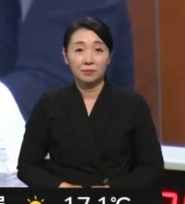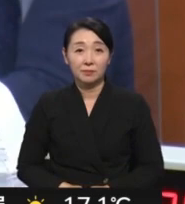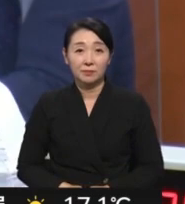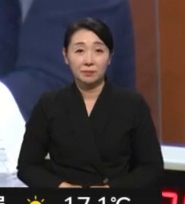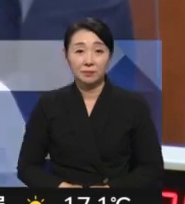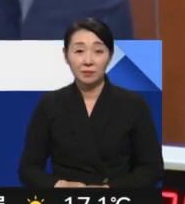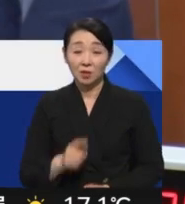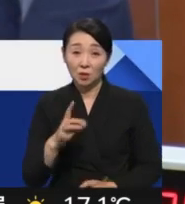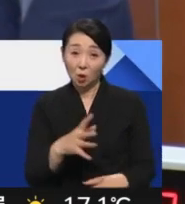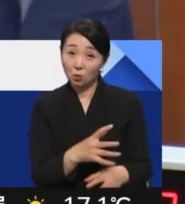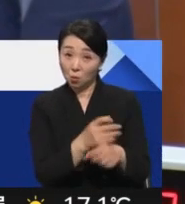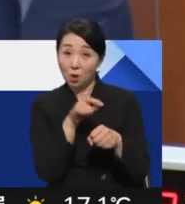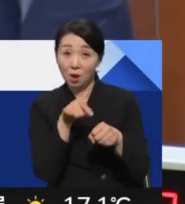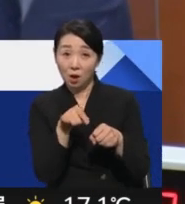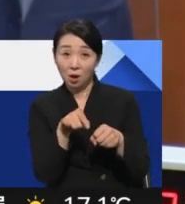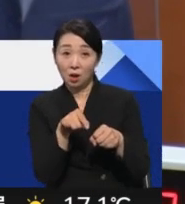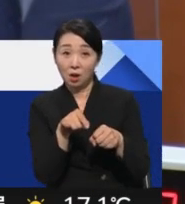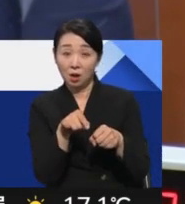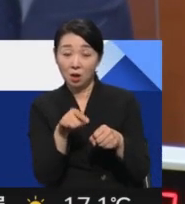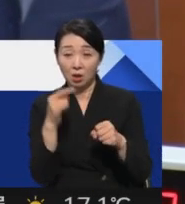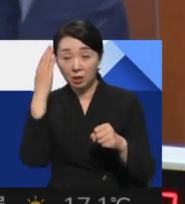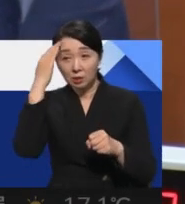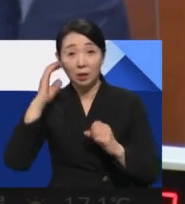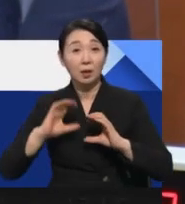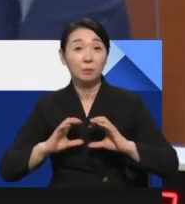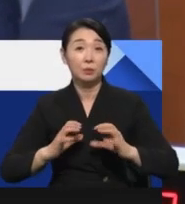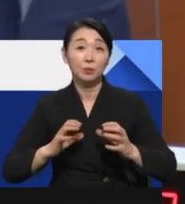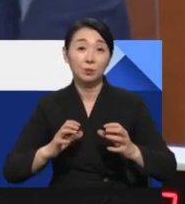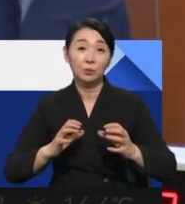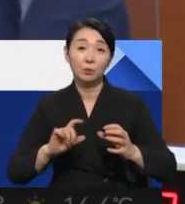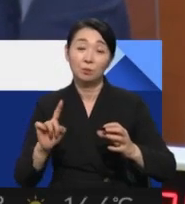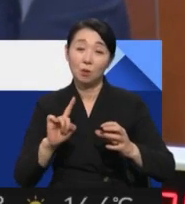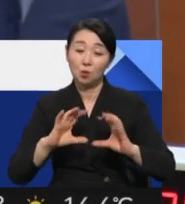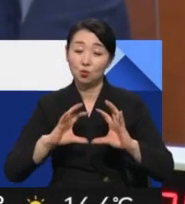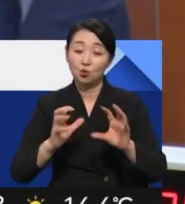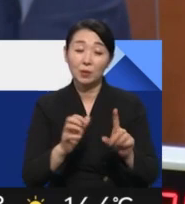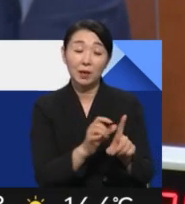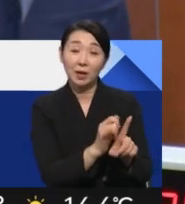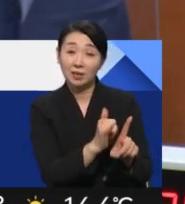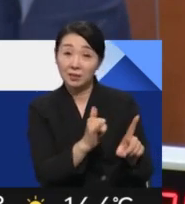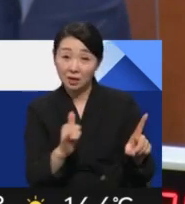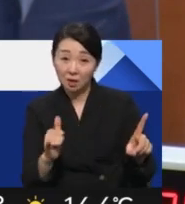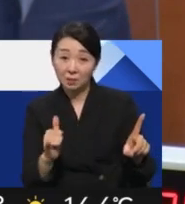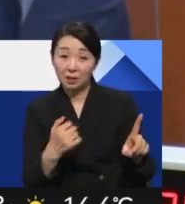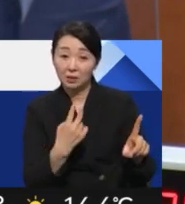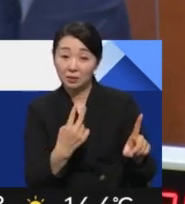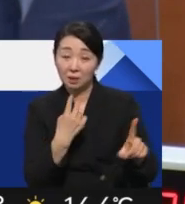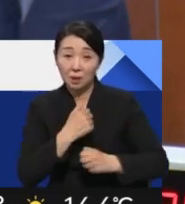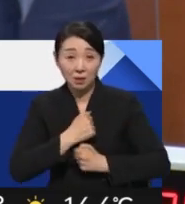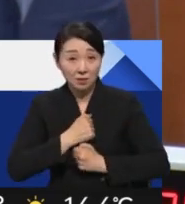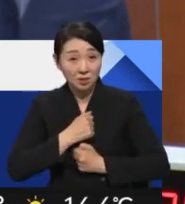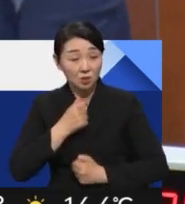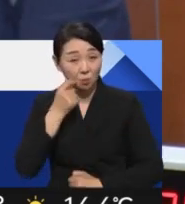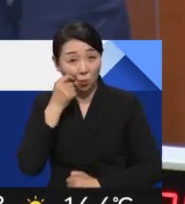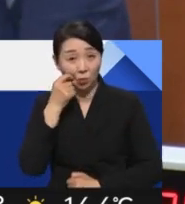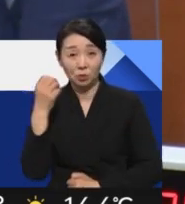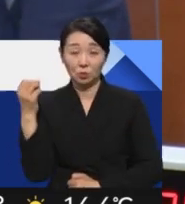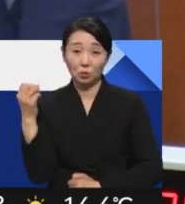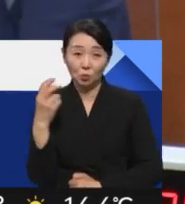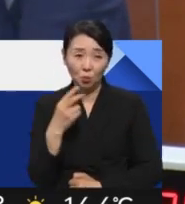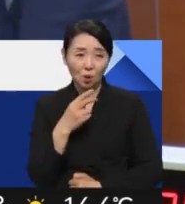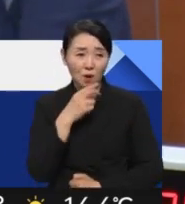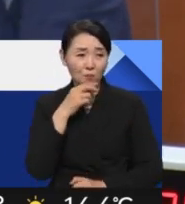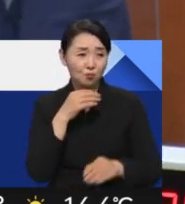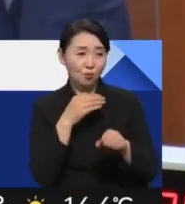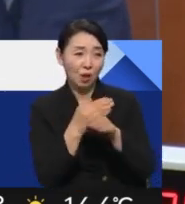이런 종합적인 이 대한민국의 국민 한 명의 생명을 지키지 못한 것, 그리고 거기에 대해서 월북모를